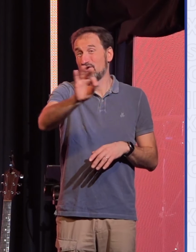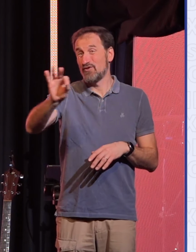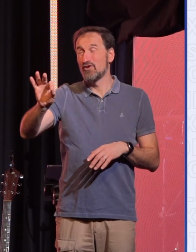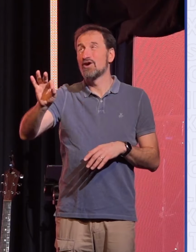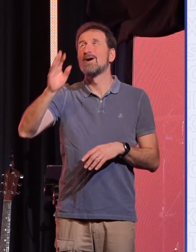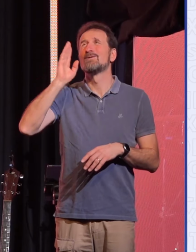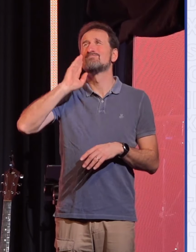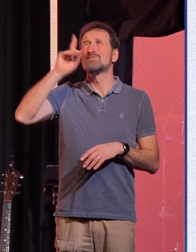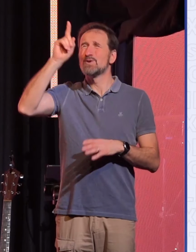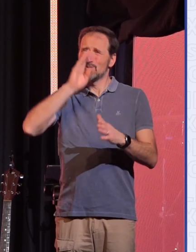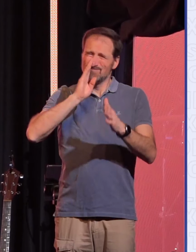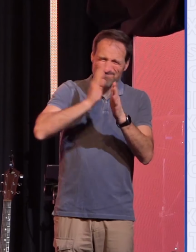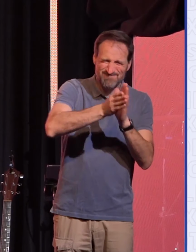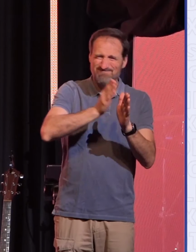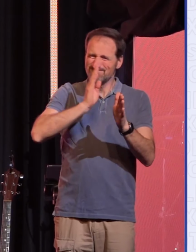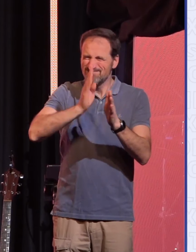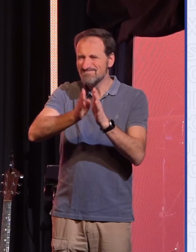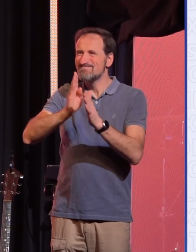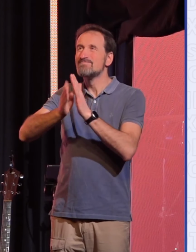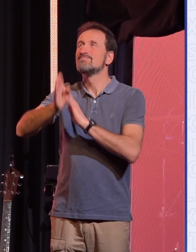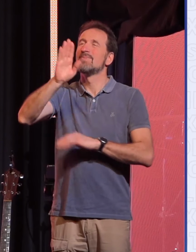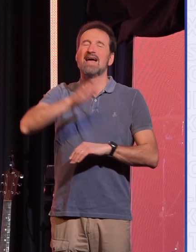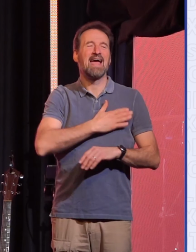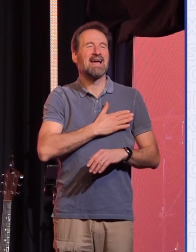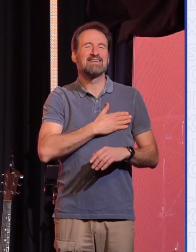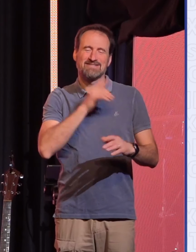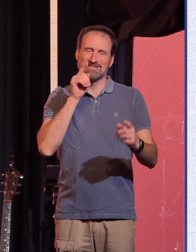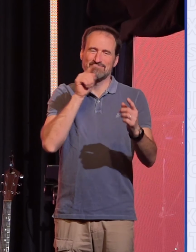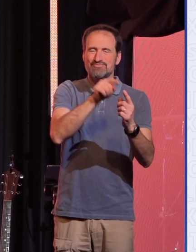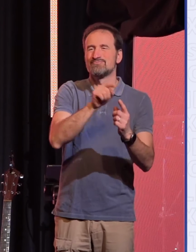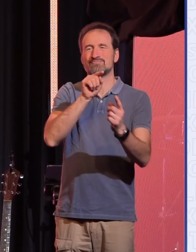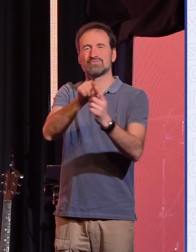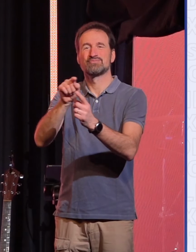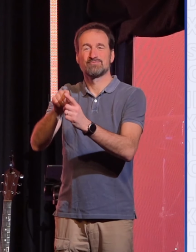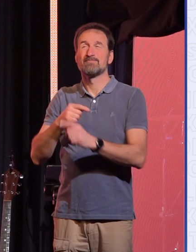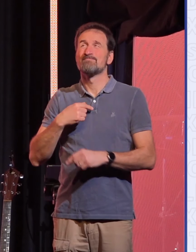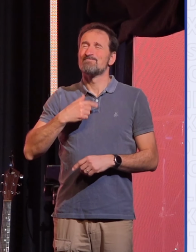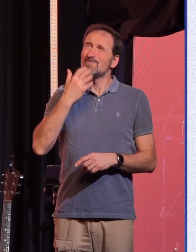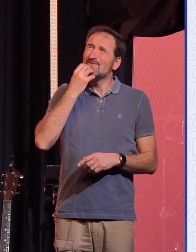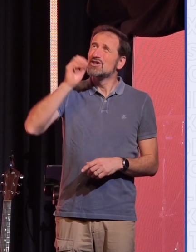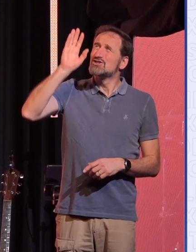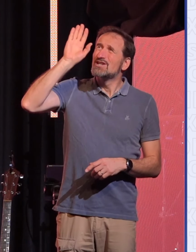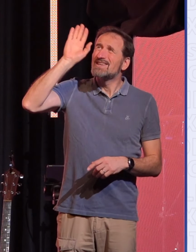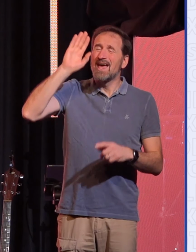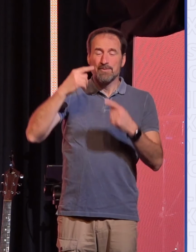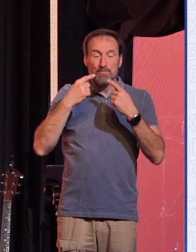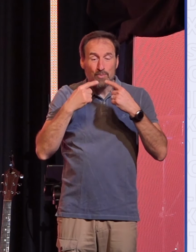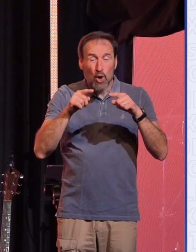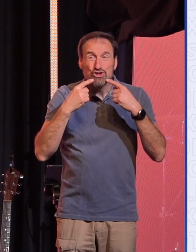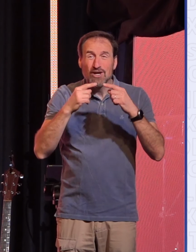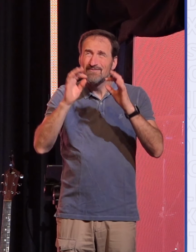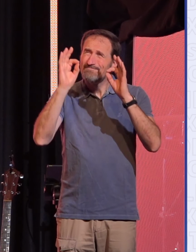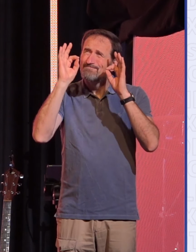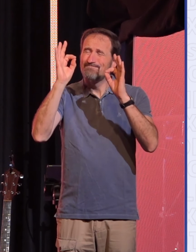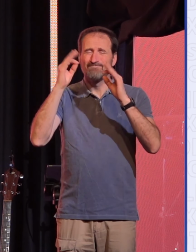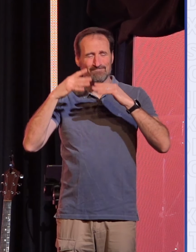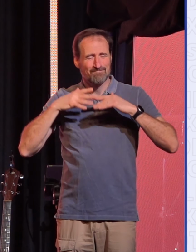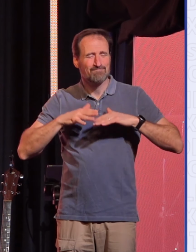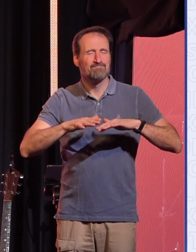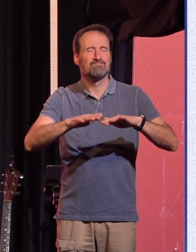diese Botschaft wirklich mit unserem Herz wirklich in Einklang kommt. Und dass wir anfangen, das zu leben. Und dafür danke ich dir, Jesus.